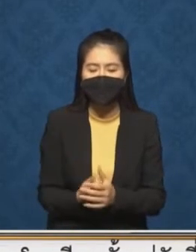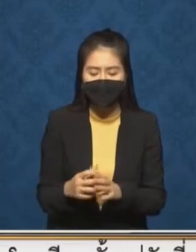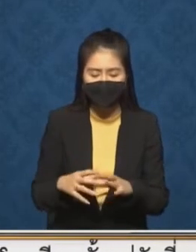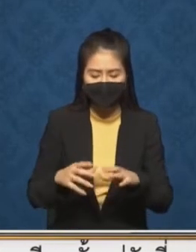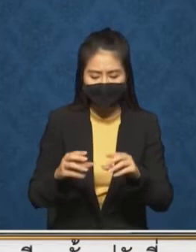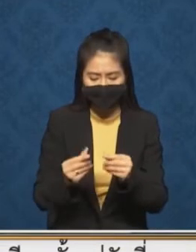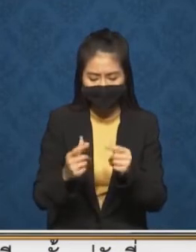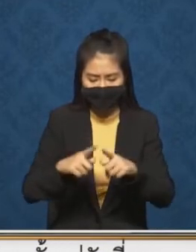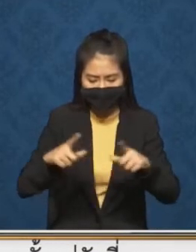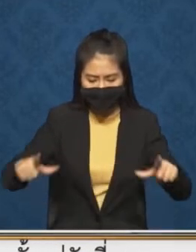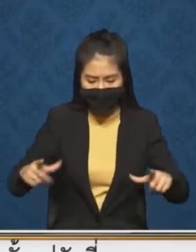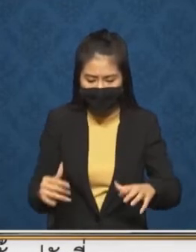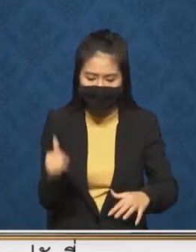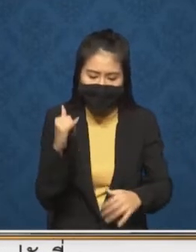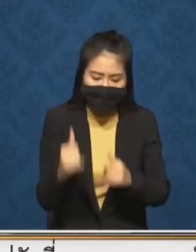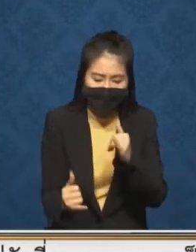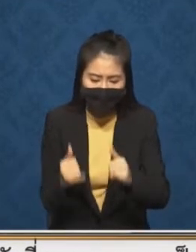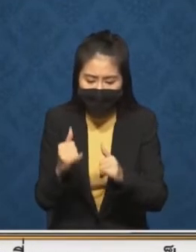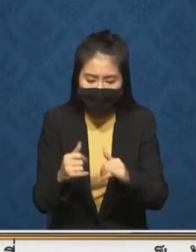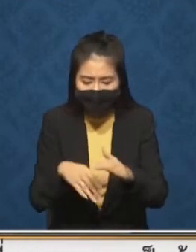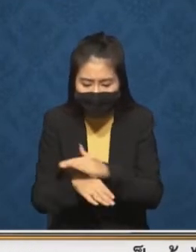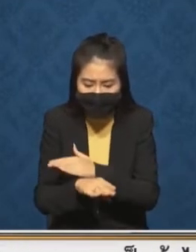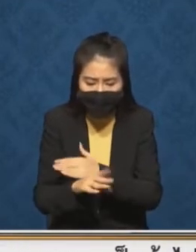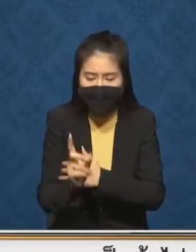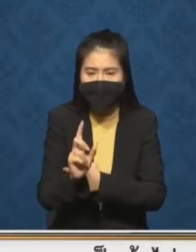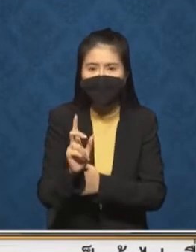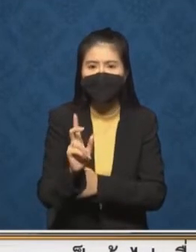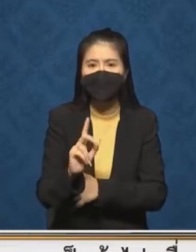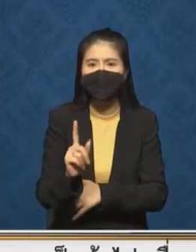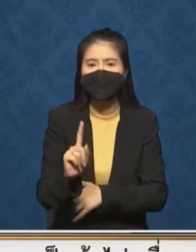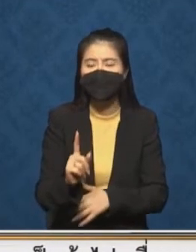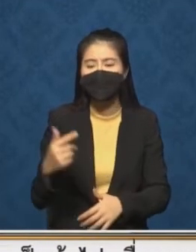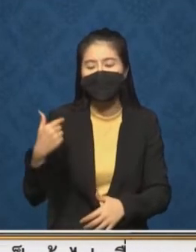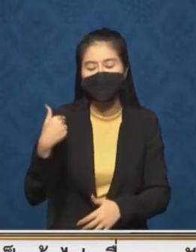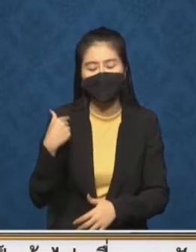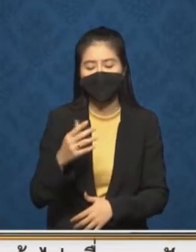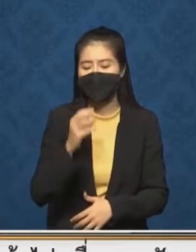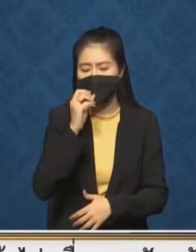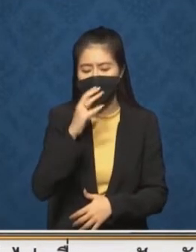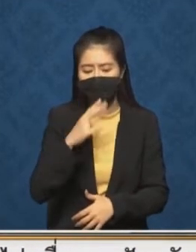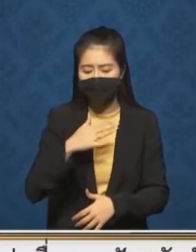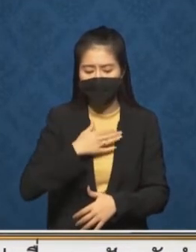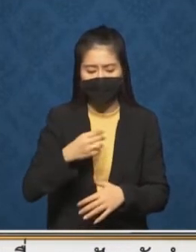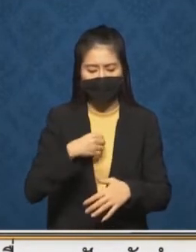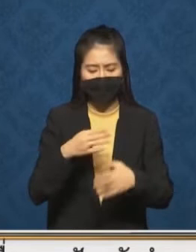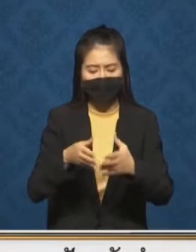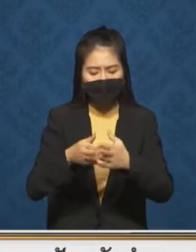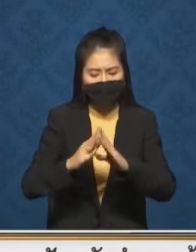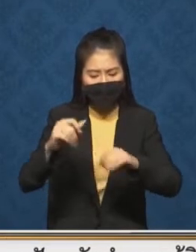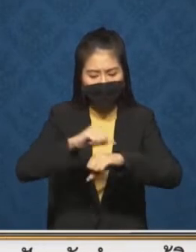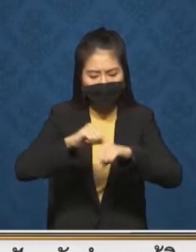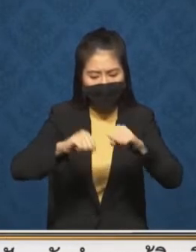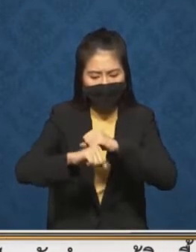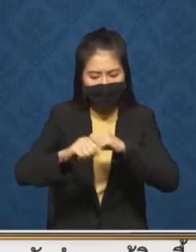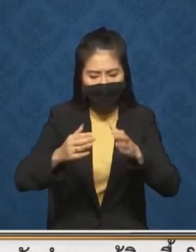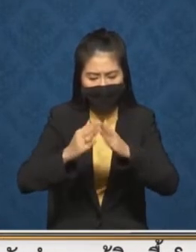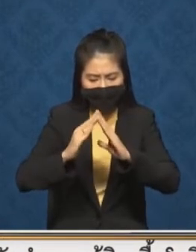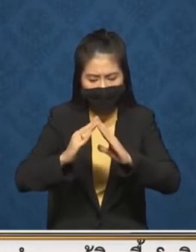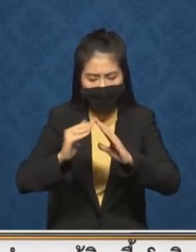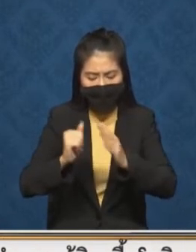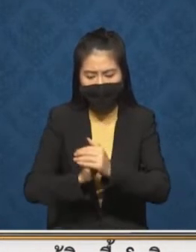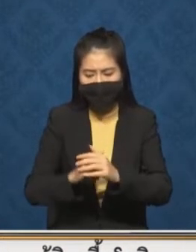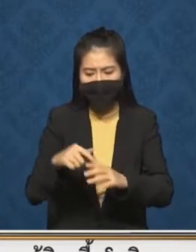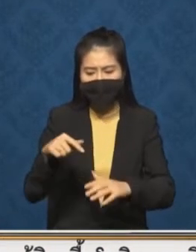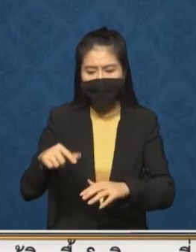อนไหนเขาอยู่อย่เปิดเผยในพื้น่ารคิวาเขามีสิบเพระมีหมุดของ